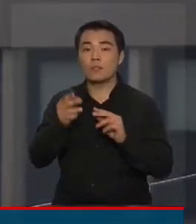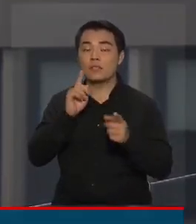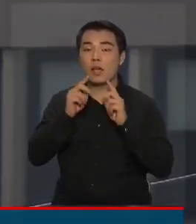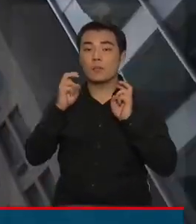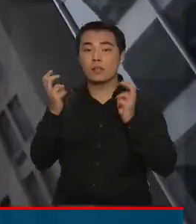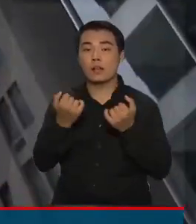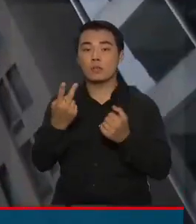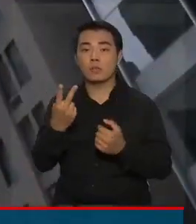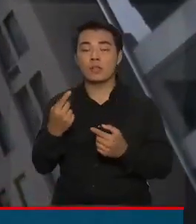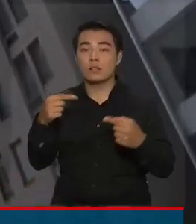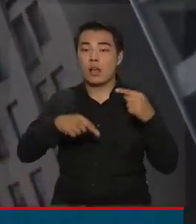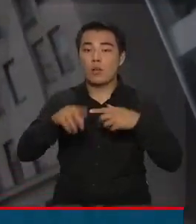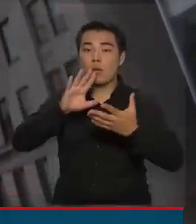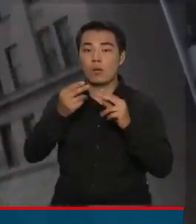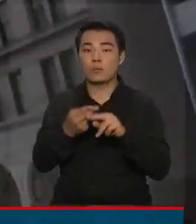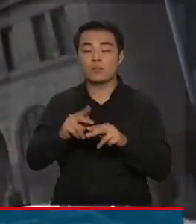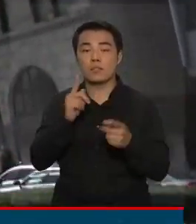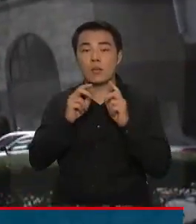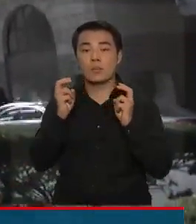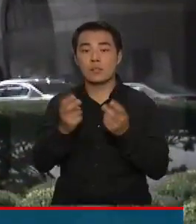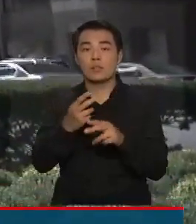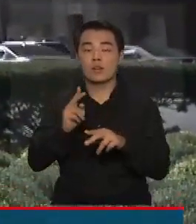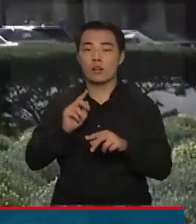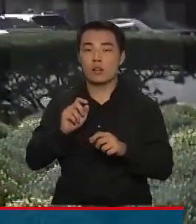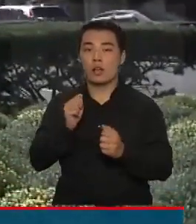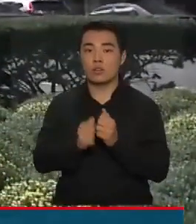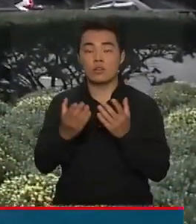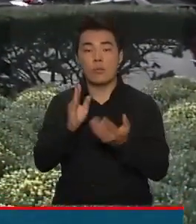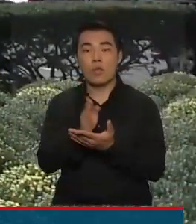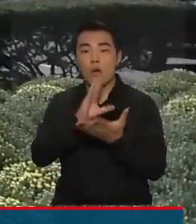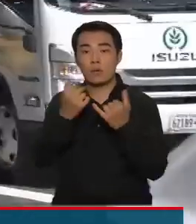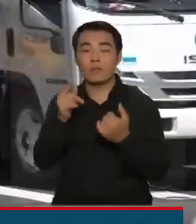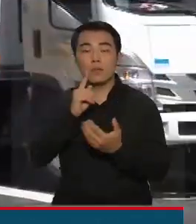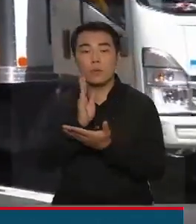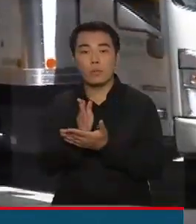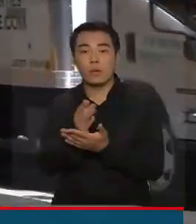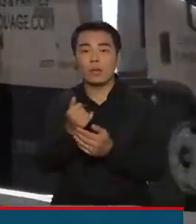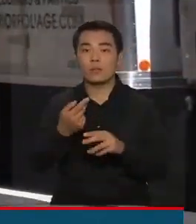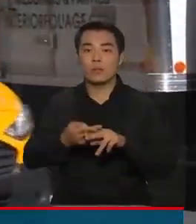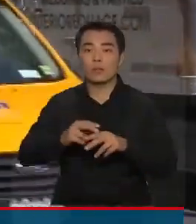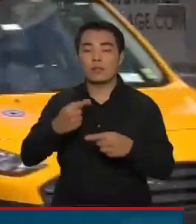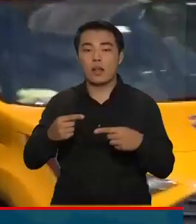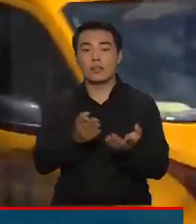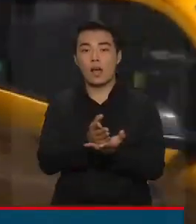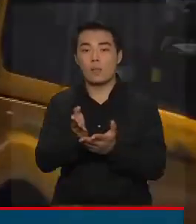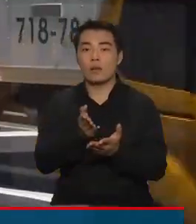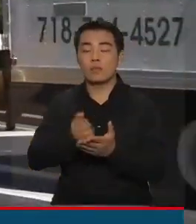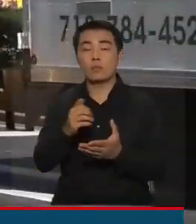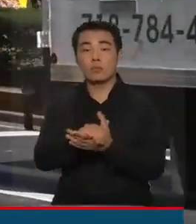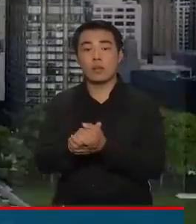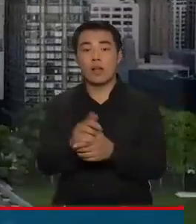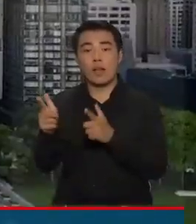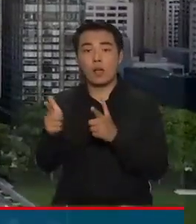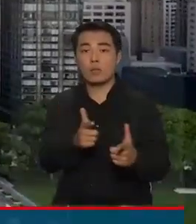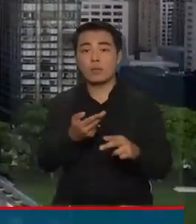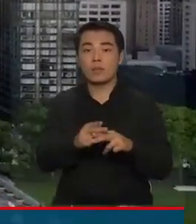екі жақты кездесулер жедел өтсе де, тараптардың дені екі жақты ынтымақтастықты тереңдетіп, әр салада әріптестік орнатуға дайын